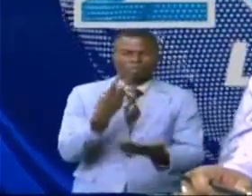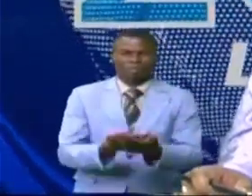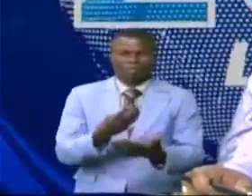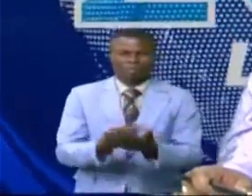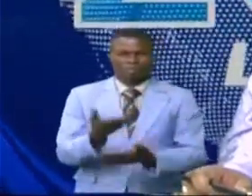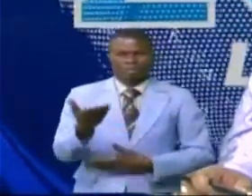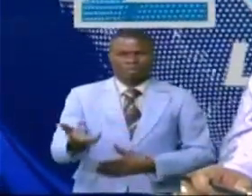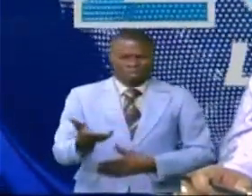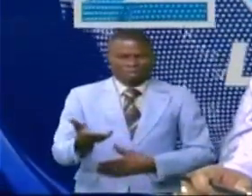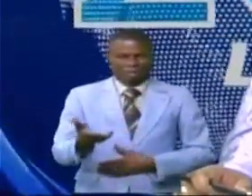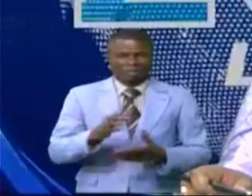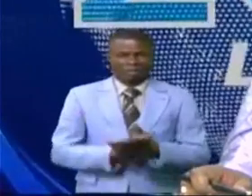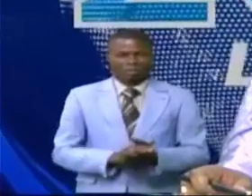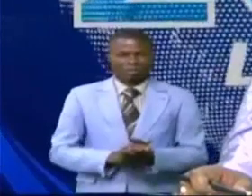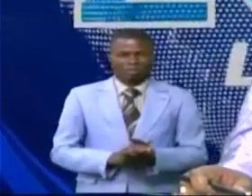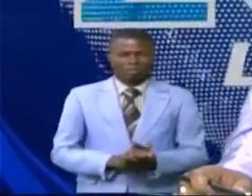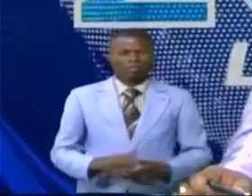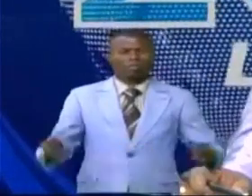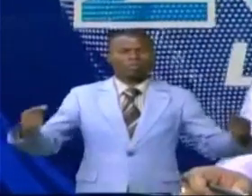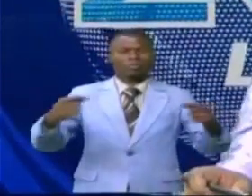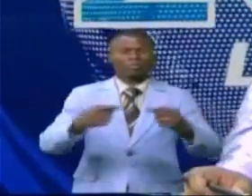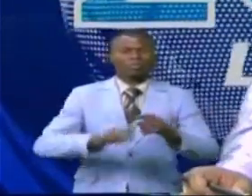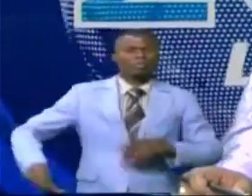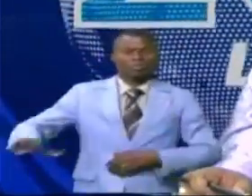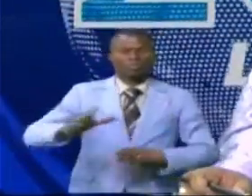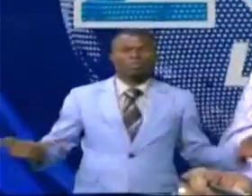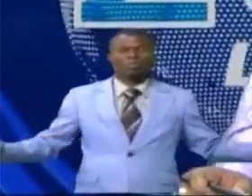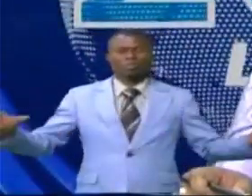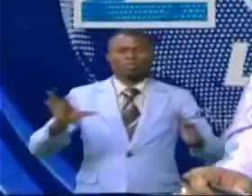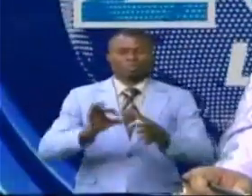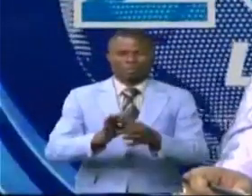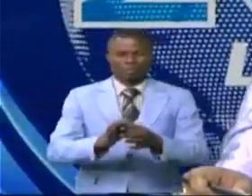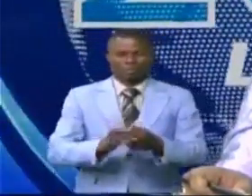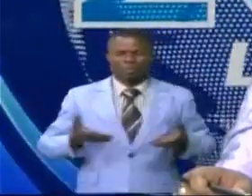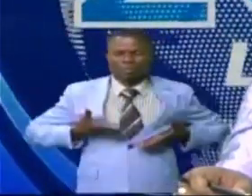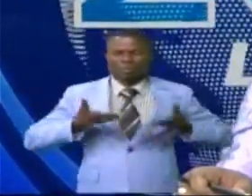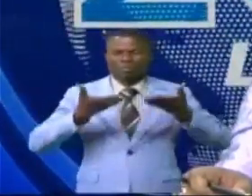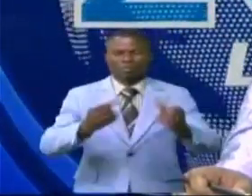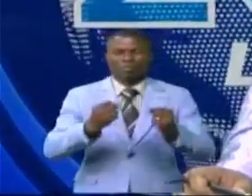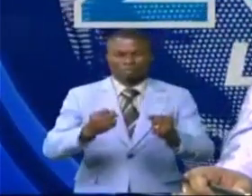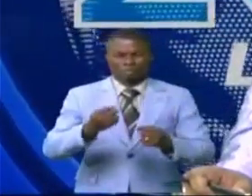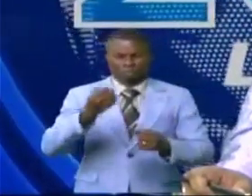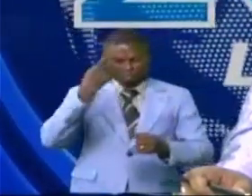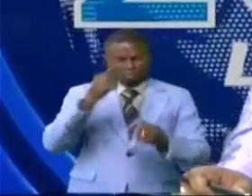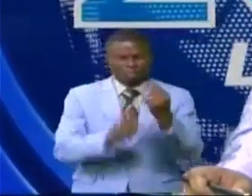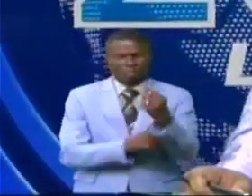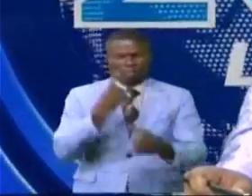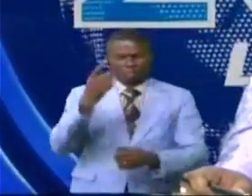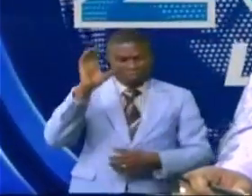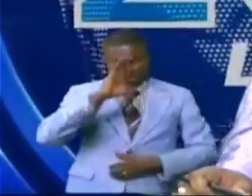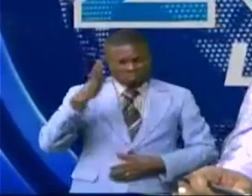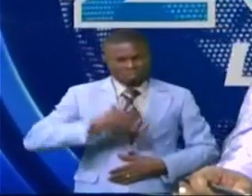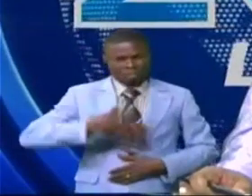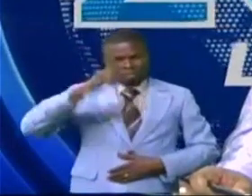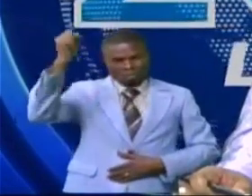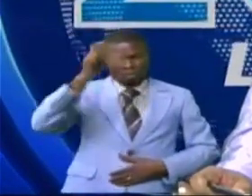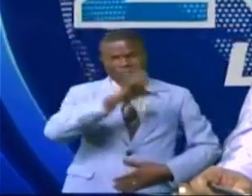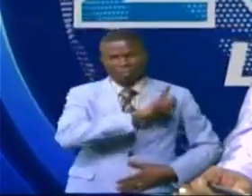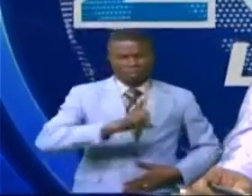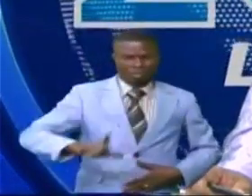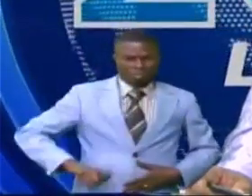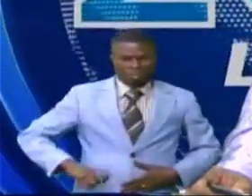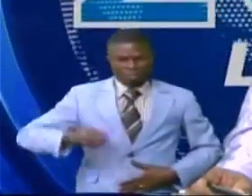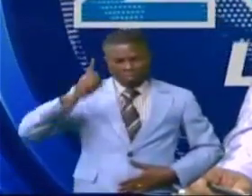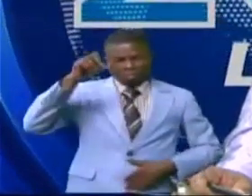car c'est toute une nation qui se mobilise comme un seul homme pour cette victoire, en commençant par le premier d'entre